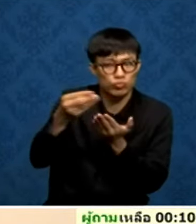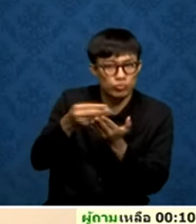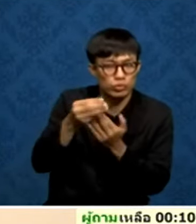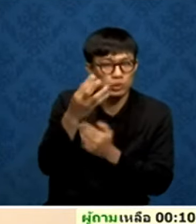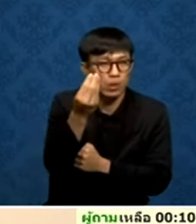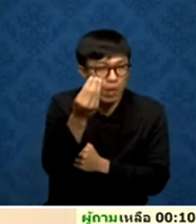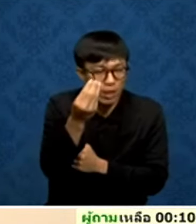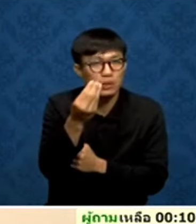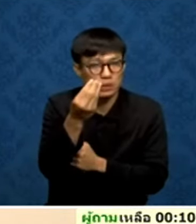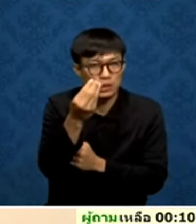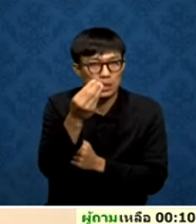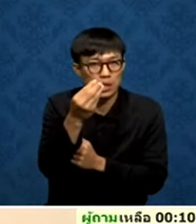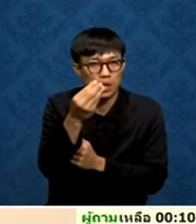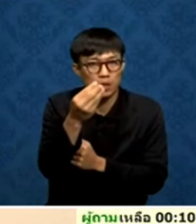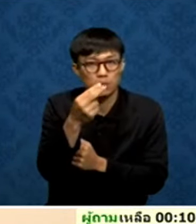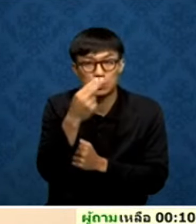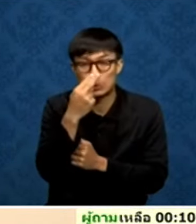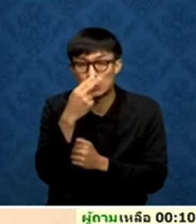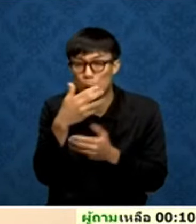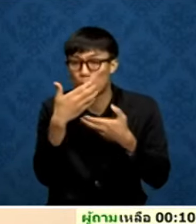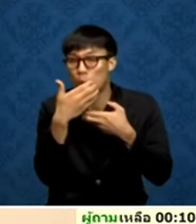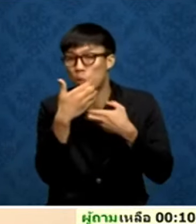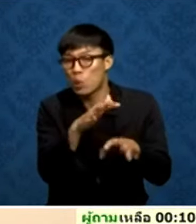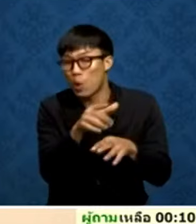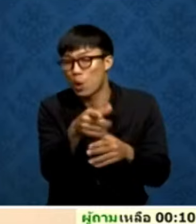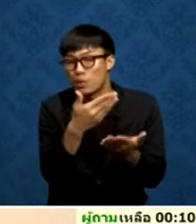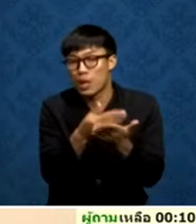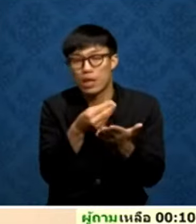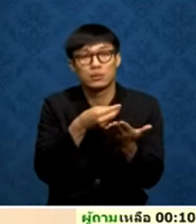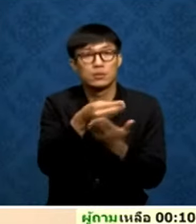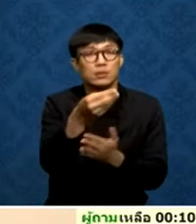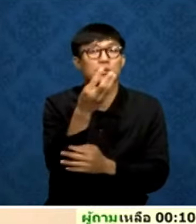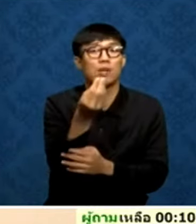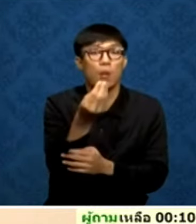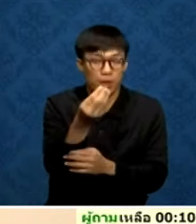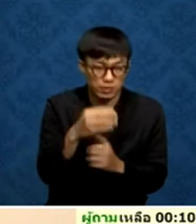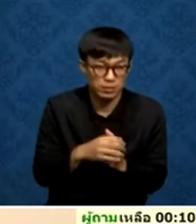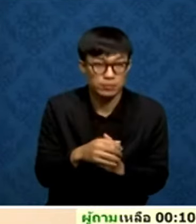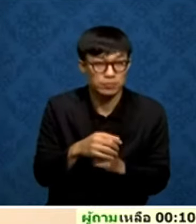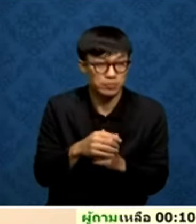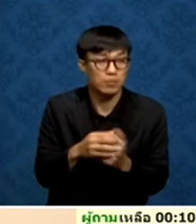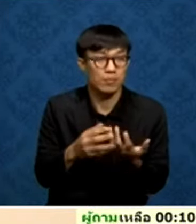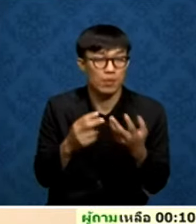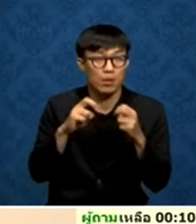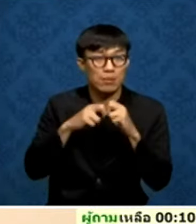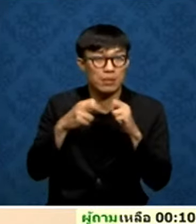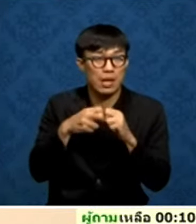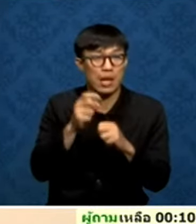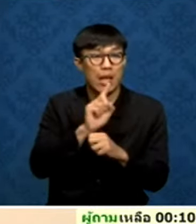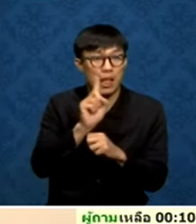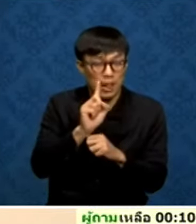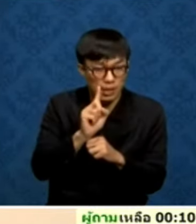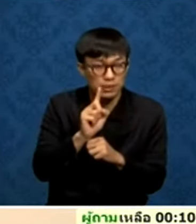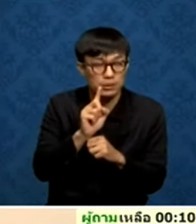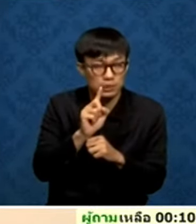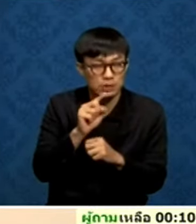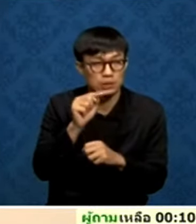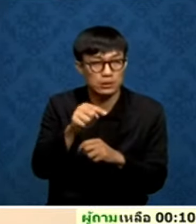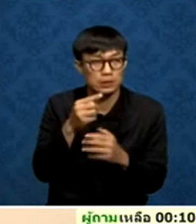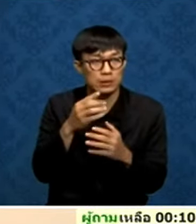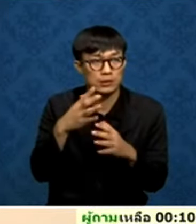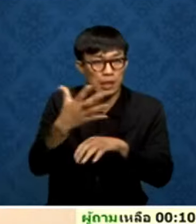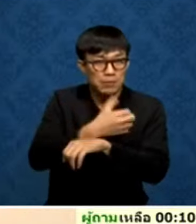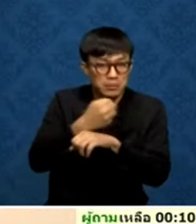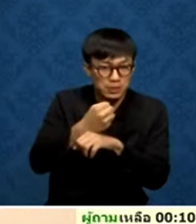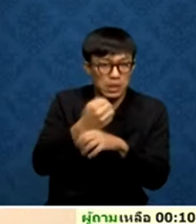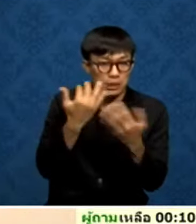าสามารถส่งออกได้ในหมวกของคนไทยโดยเฉพาะปัญหาอย่างยิ่งเรื่อง political นะฮะทางการเมืองที่เกิด